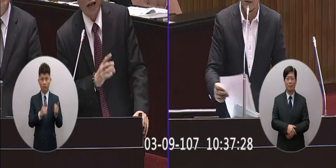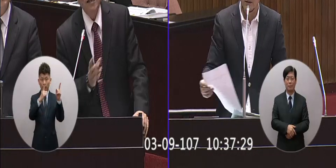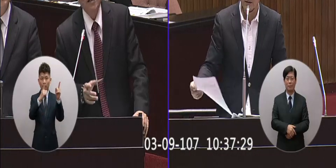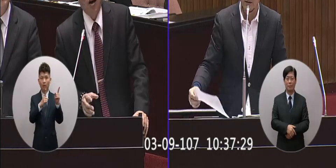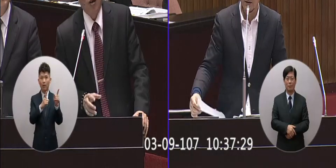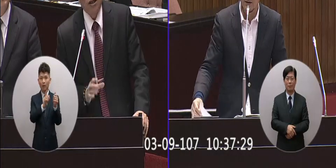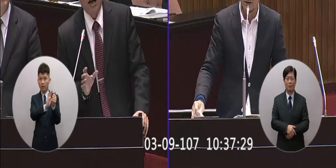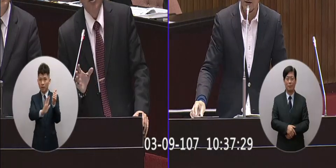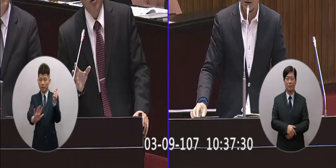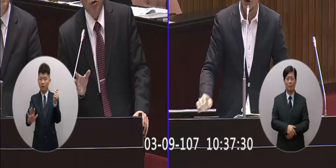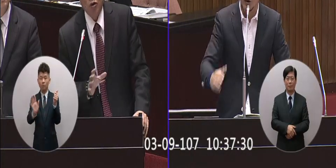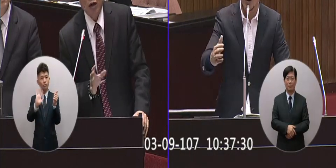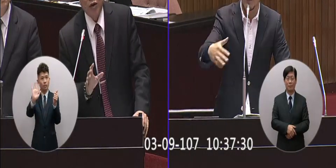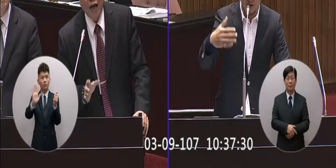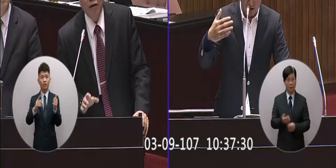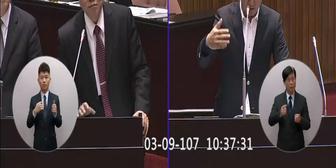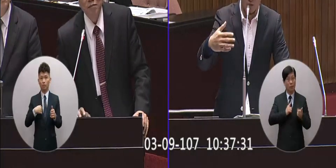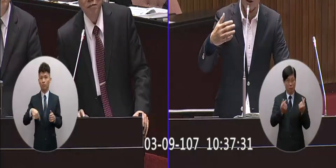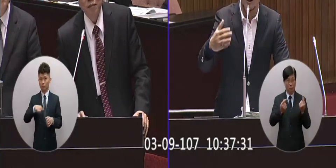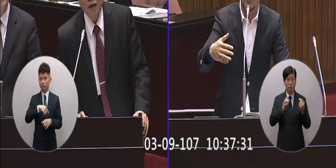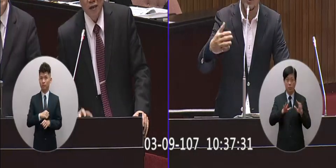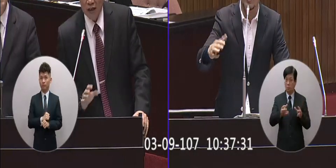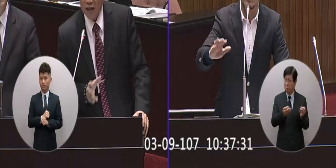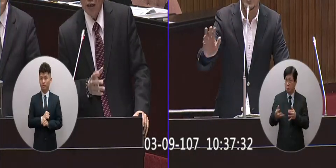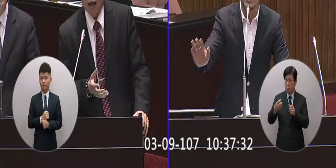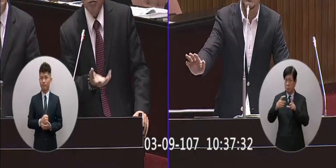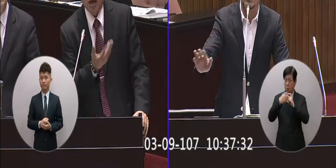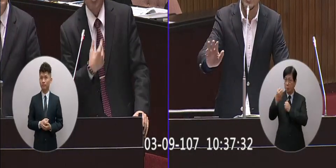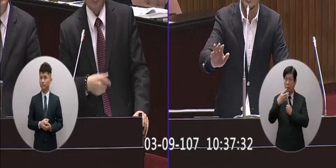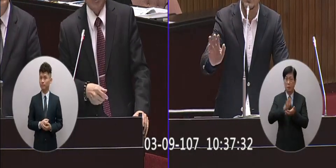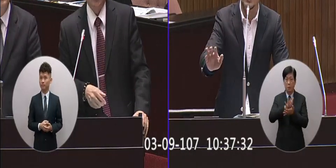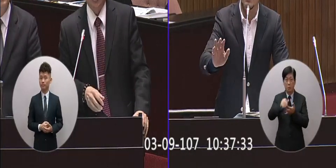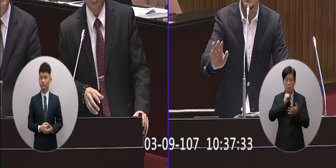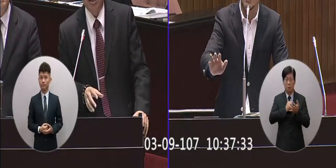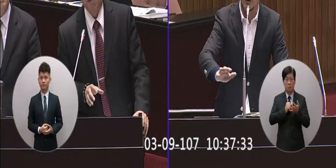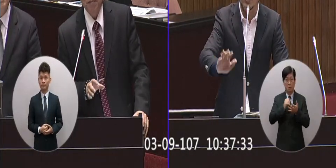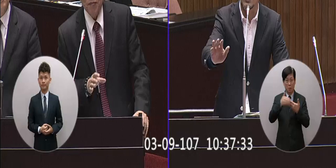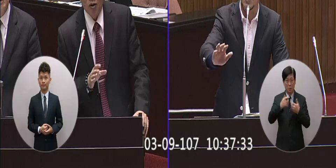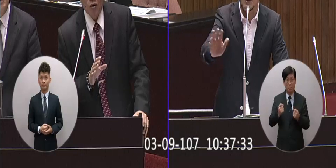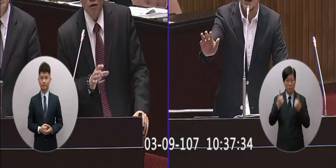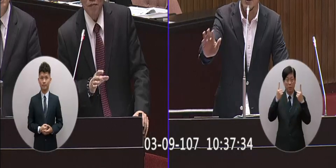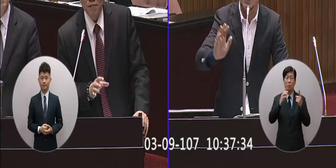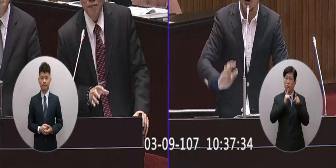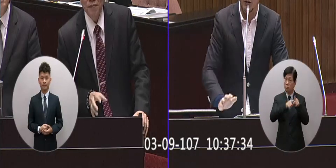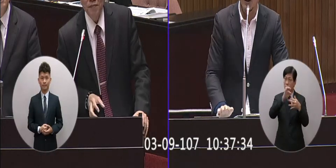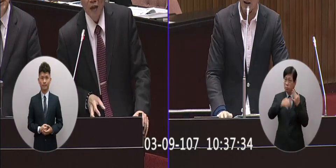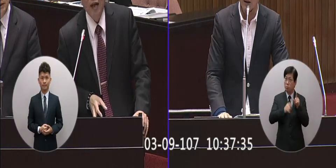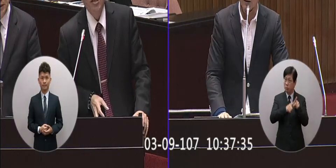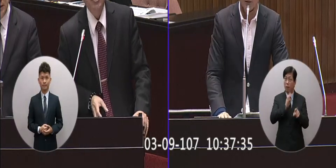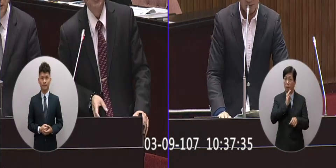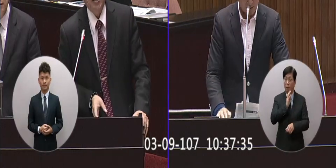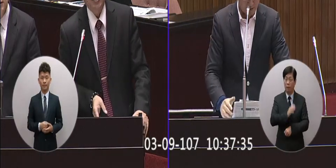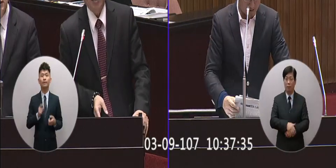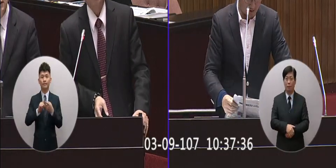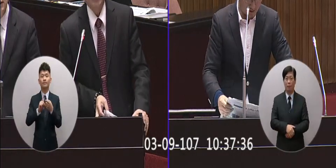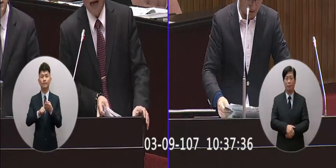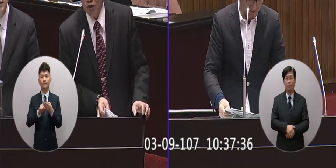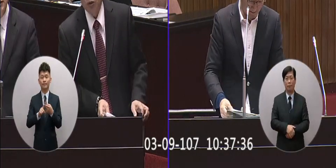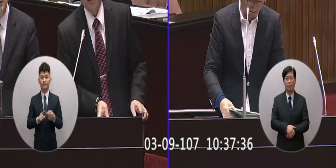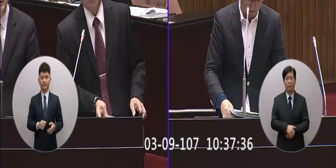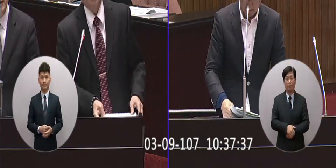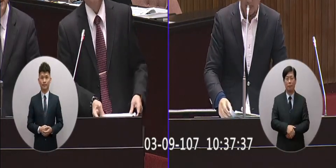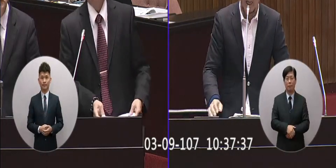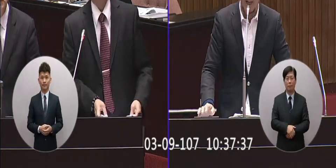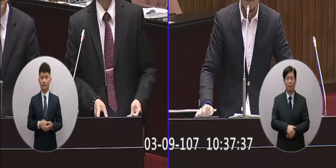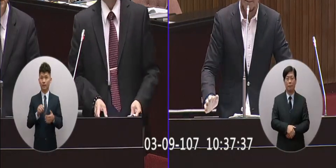吼，即阮会来吼请。 所以你嘛是即马无在搞回答，讲未来四分要去唔去，唔知啦，回头照这记者去行就对完啦。 那个